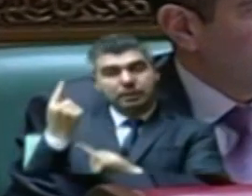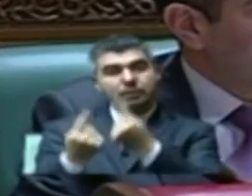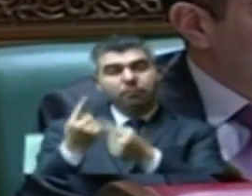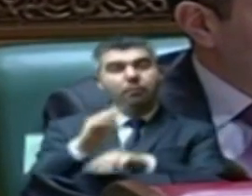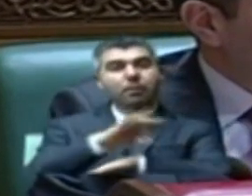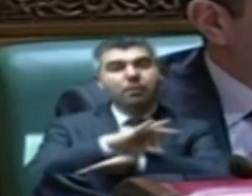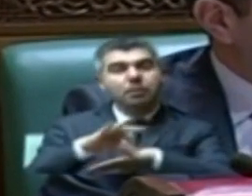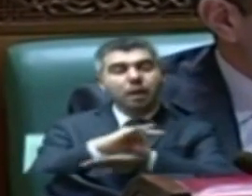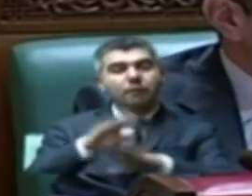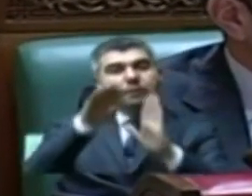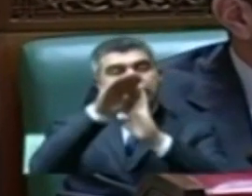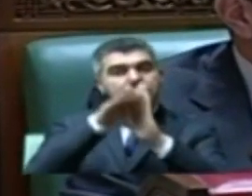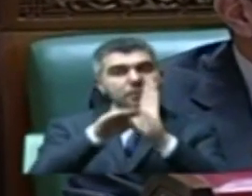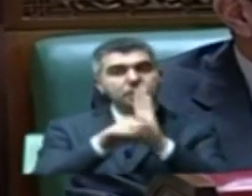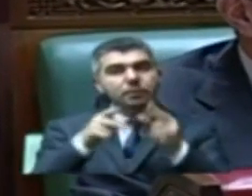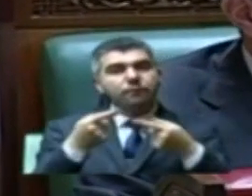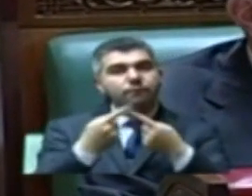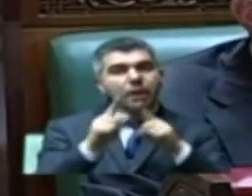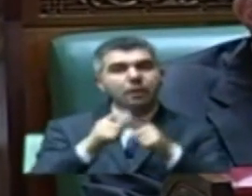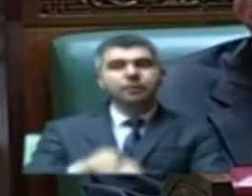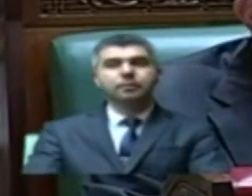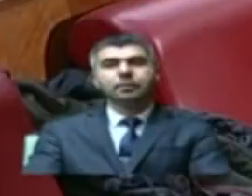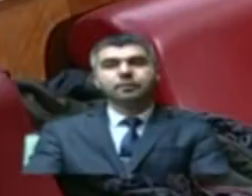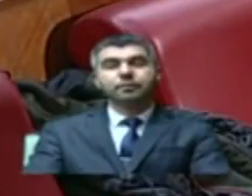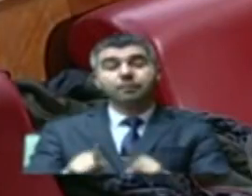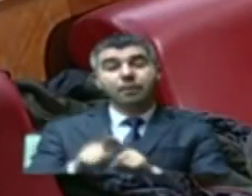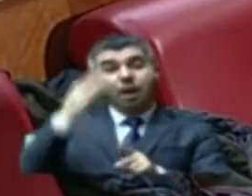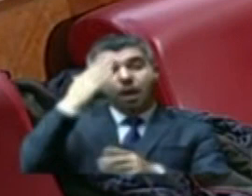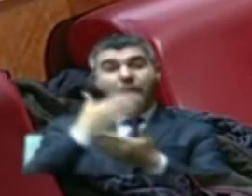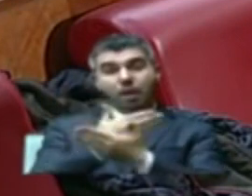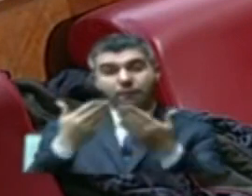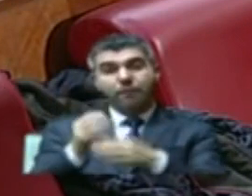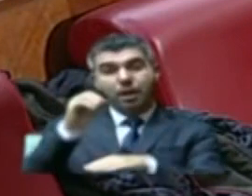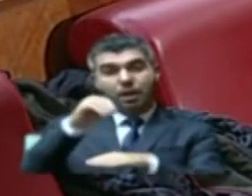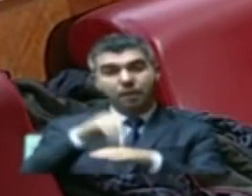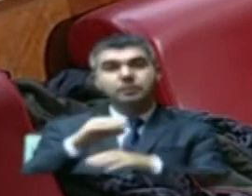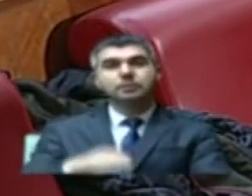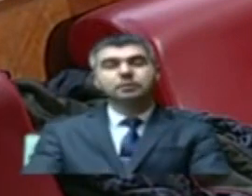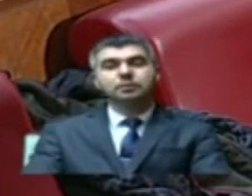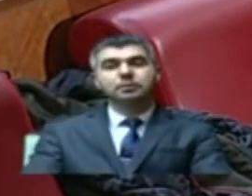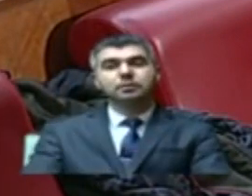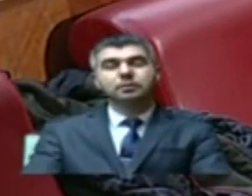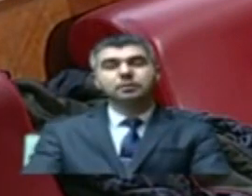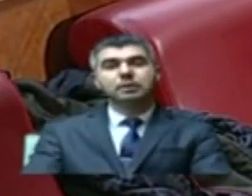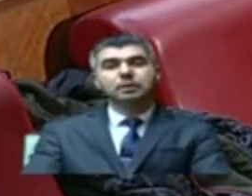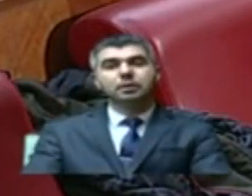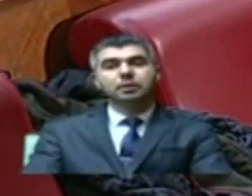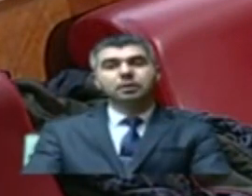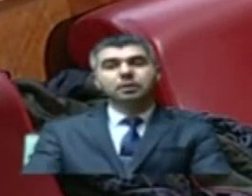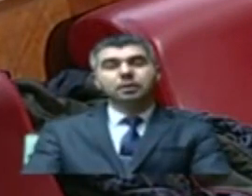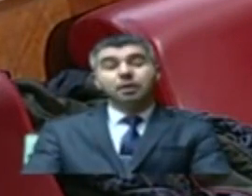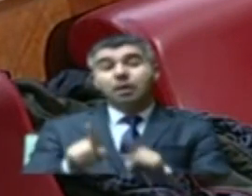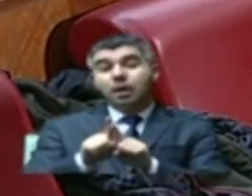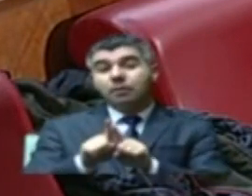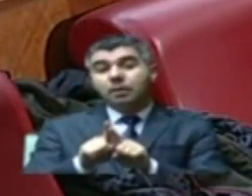في اللجان الإدارية المتساوية الأعضاء. لكن كتعلموا أيضا السيد المستشار بأن